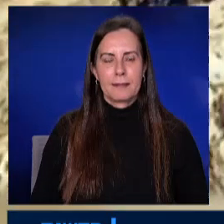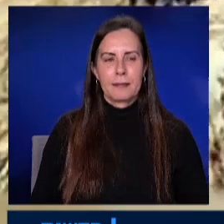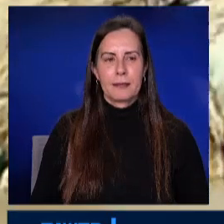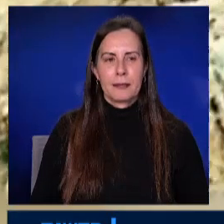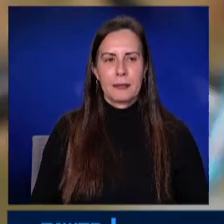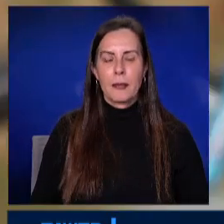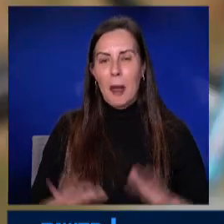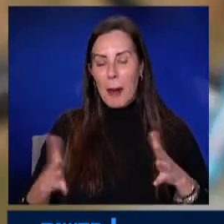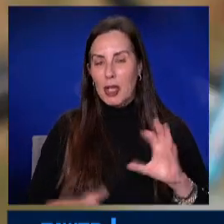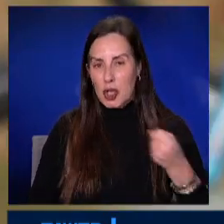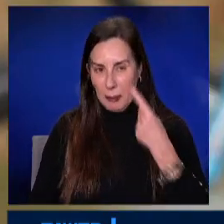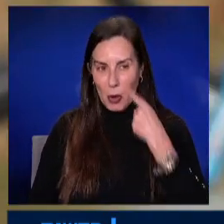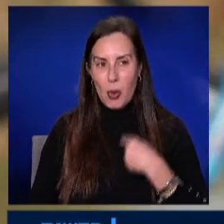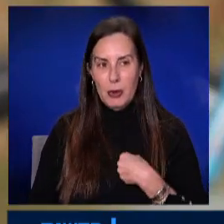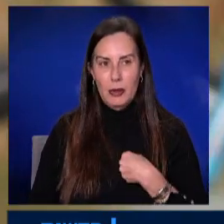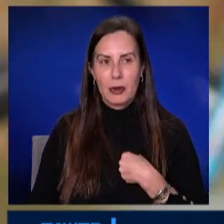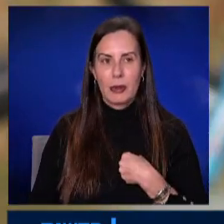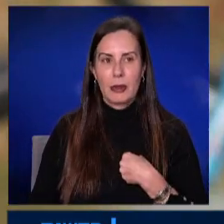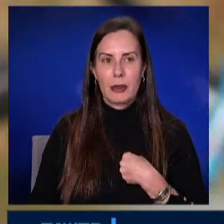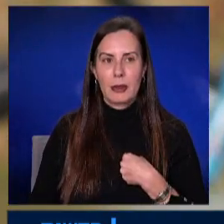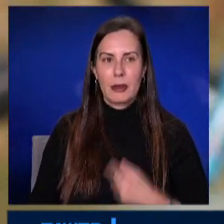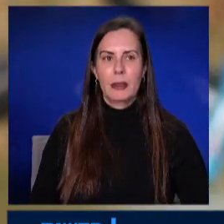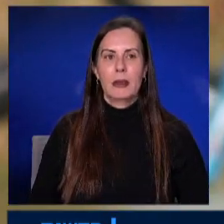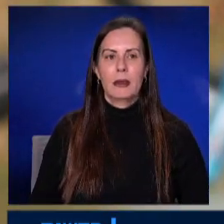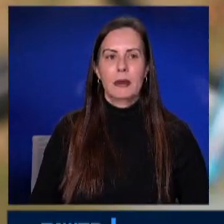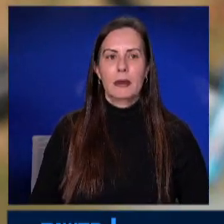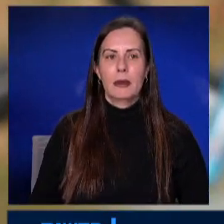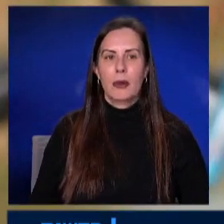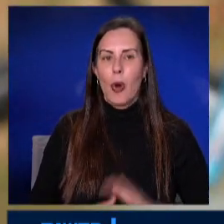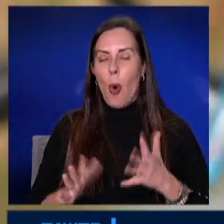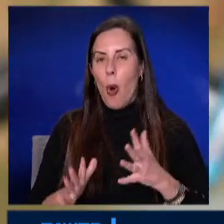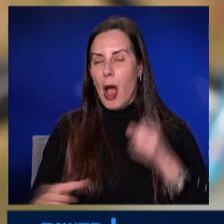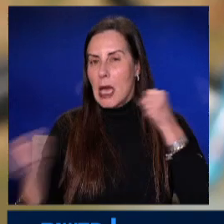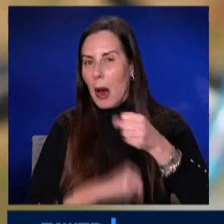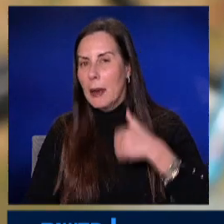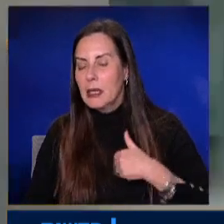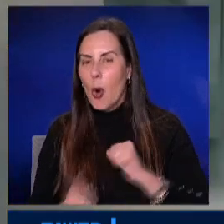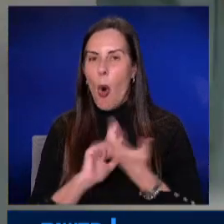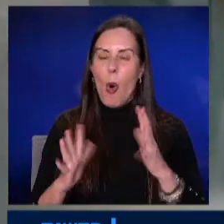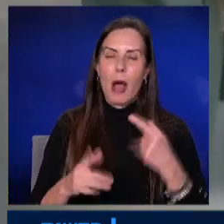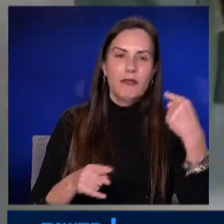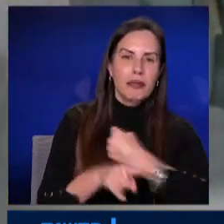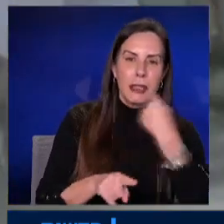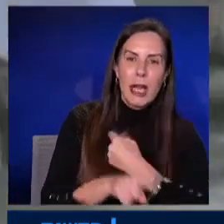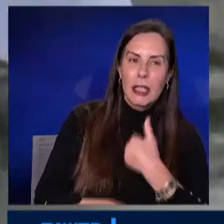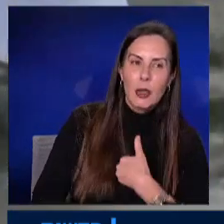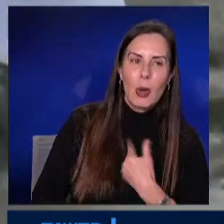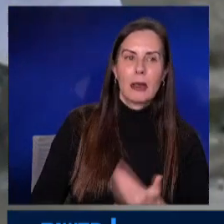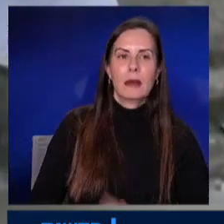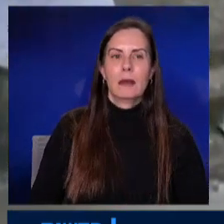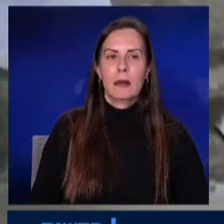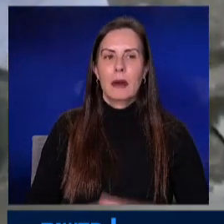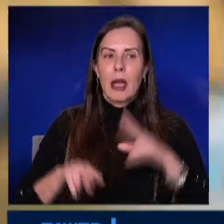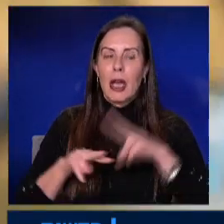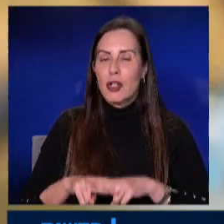I was afraid like if someone is seeing me like they will beat me or maybe they will harass me. I left